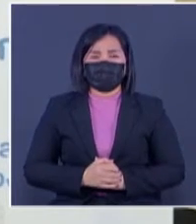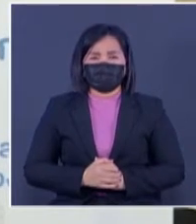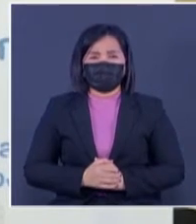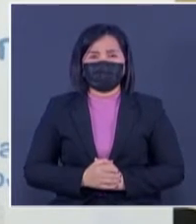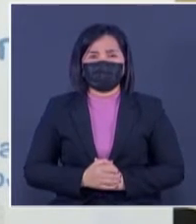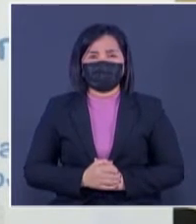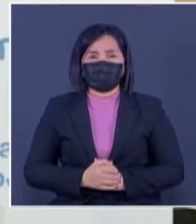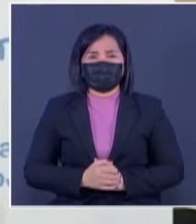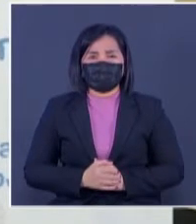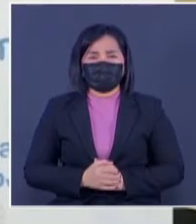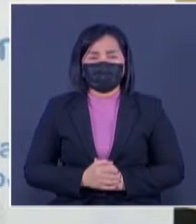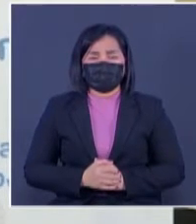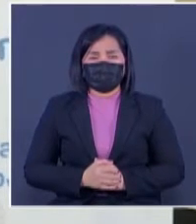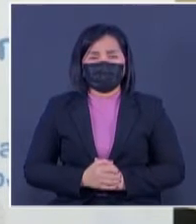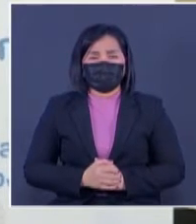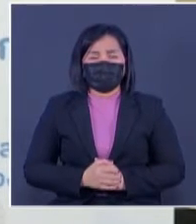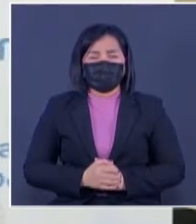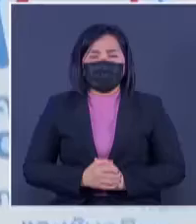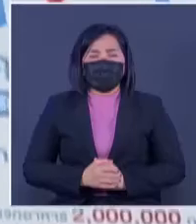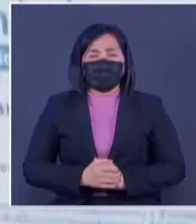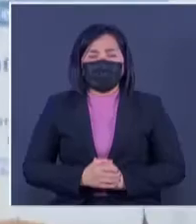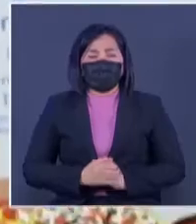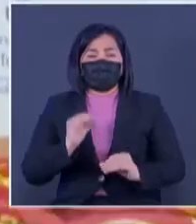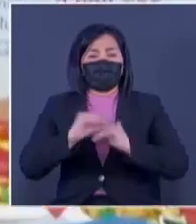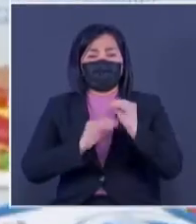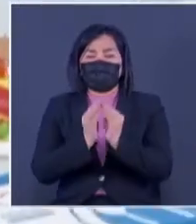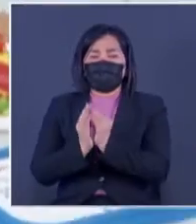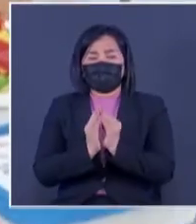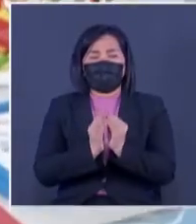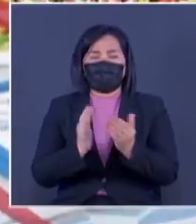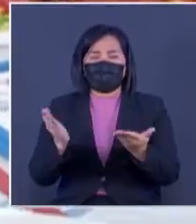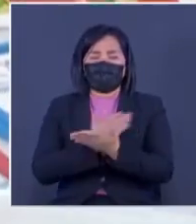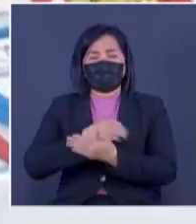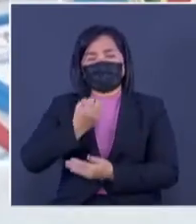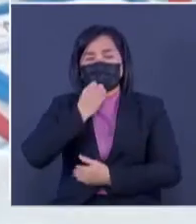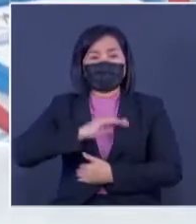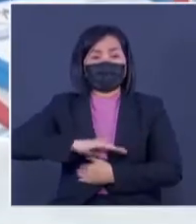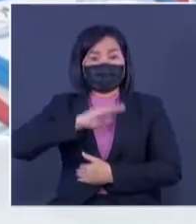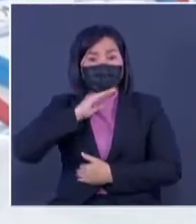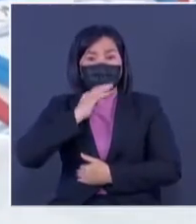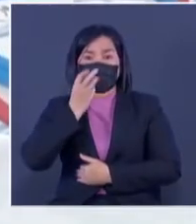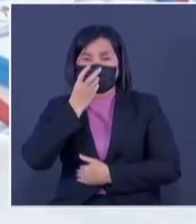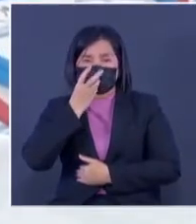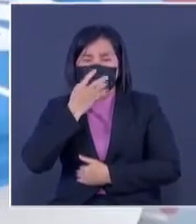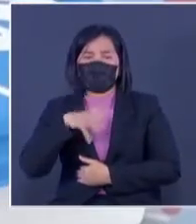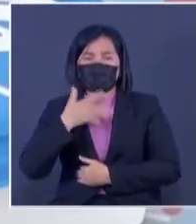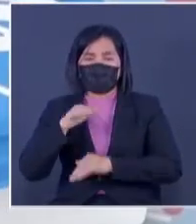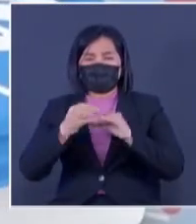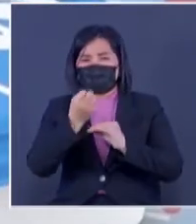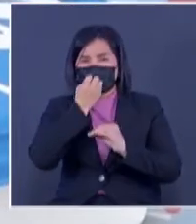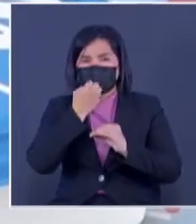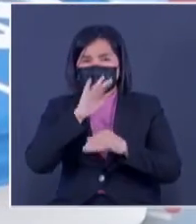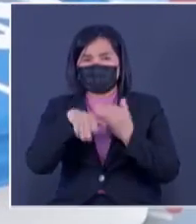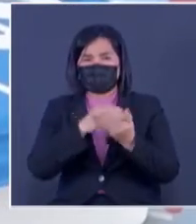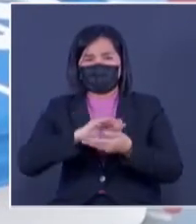มีประสิทธิภาพได้ค่ะ ซึ่งโครงการครัวปันอิ่มจะเป็นการส่งมอบข้าวกล่องอุ่นร้อนพร้อมทานจำนวน